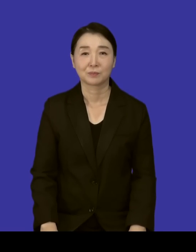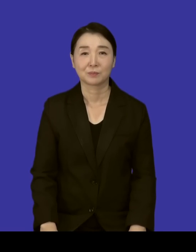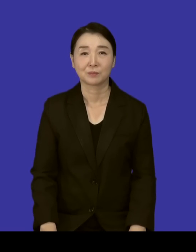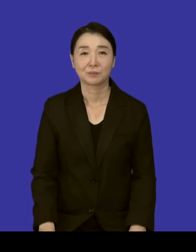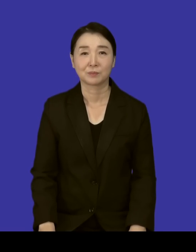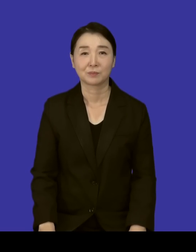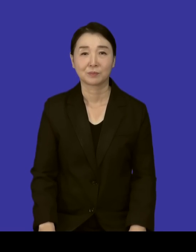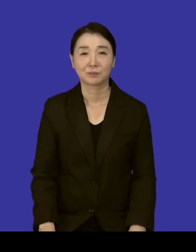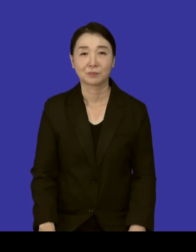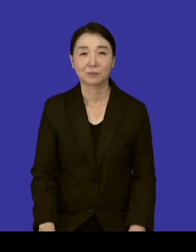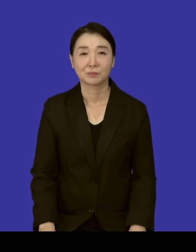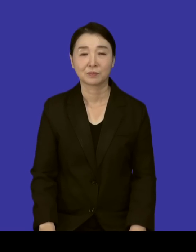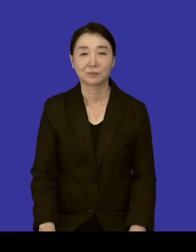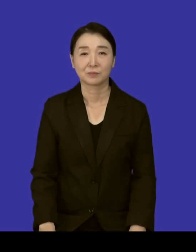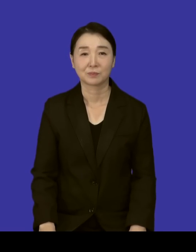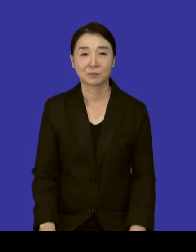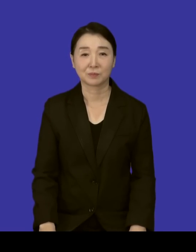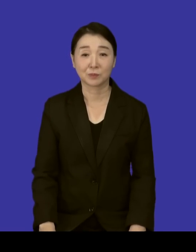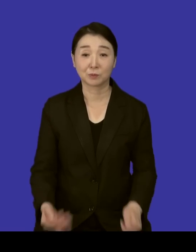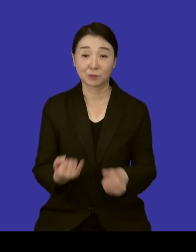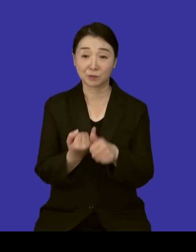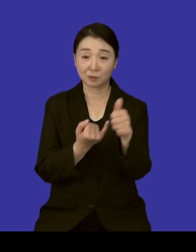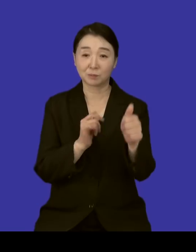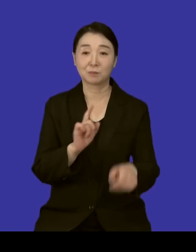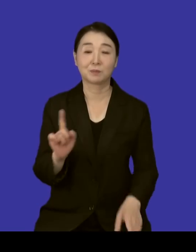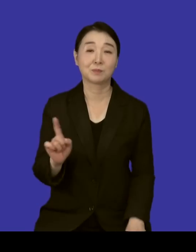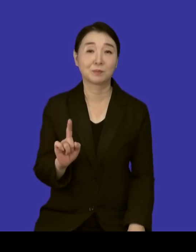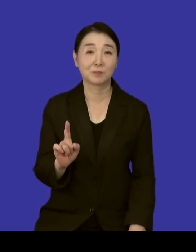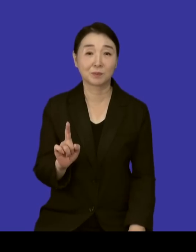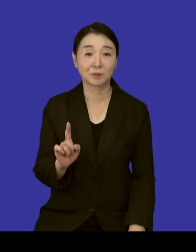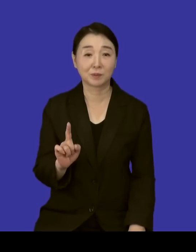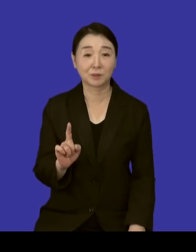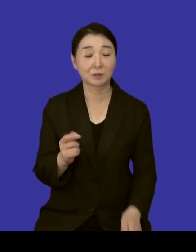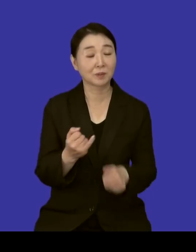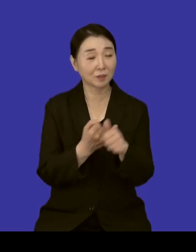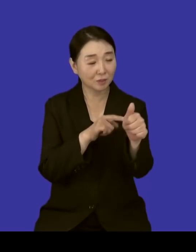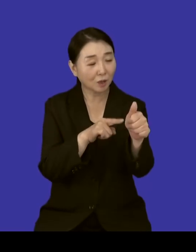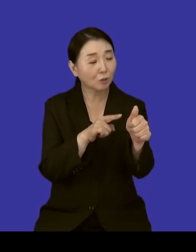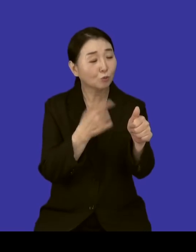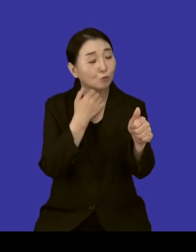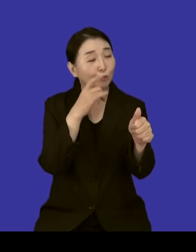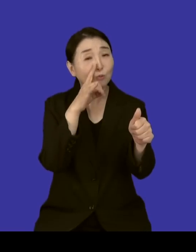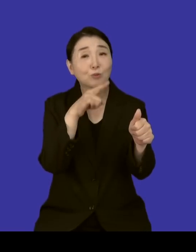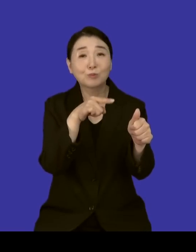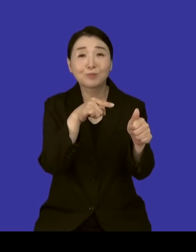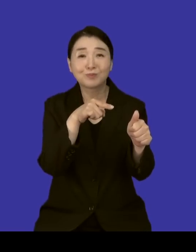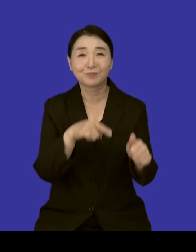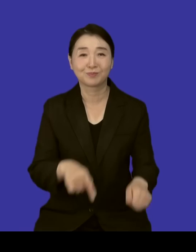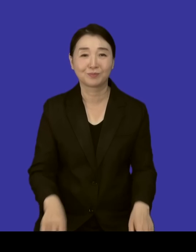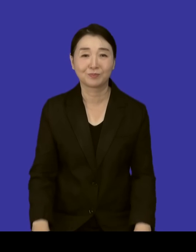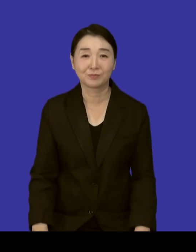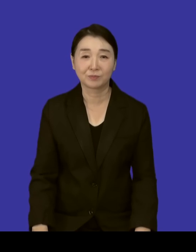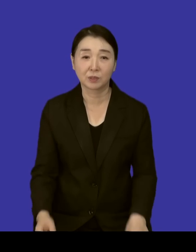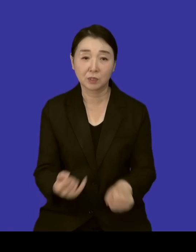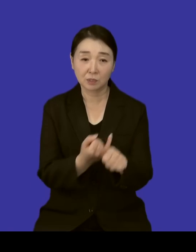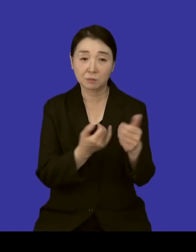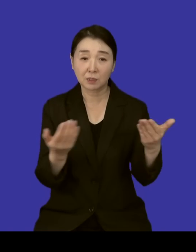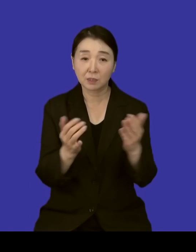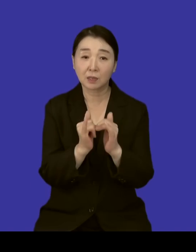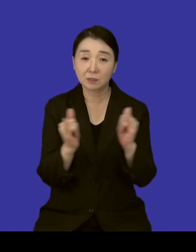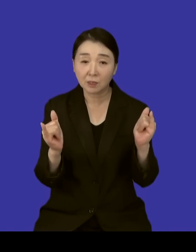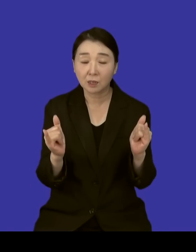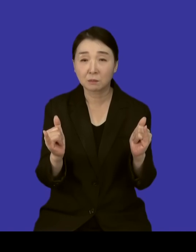이제 그 우리 신랑은 그냥 신랑이 중요해요, 신랑. 신랑이 맞아. 중요하잖아요. 네. 신랑은 일하는